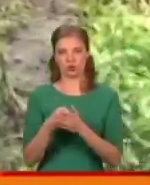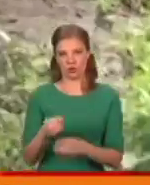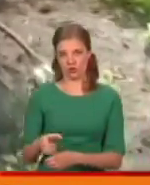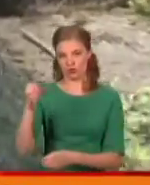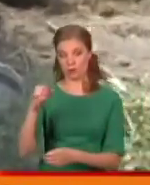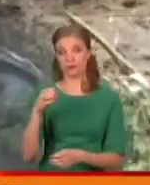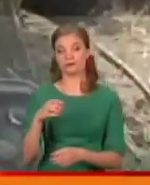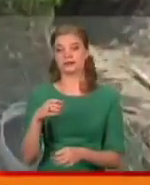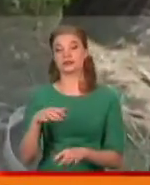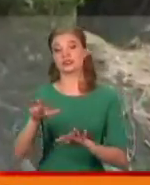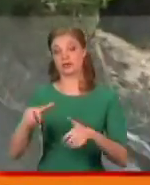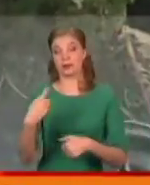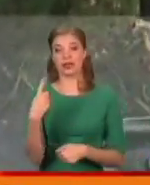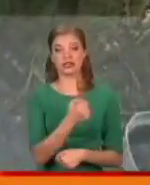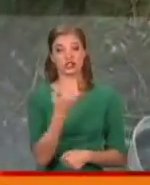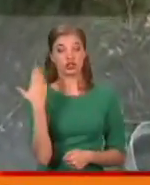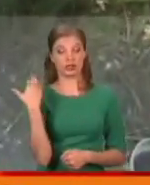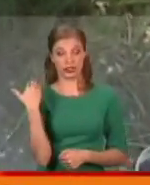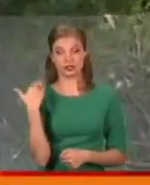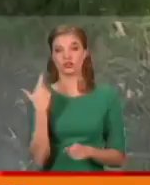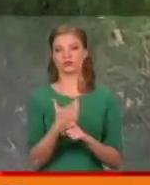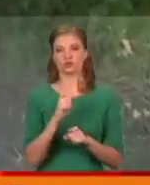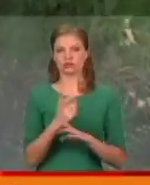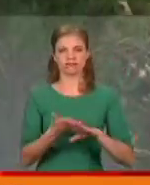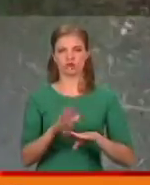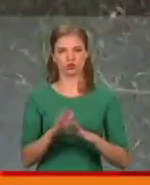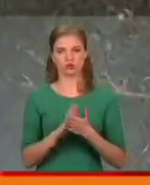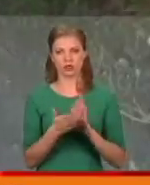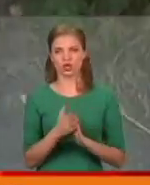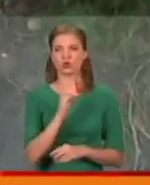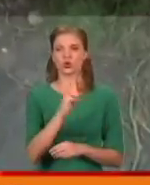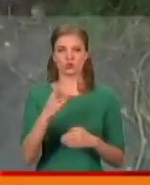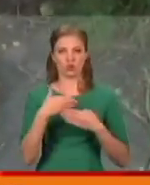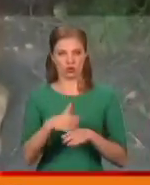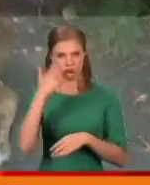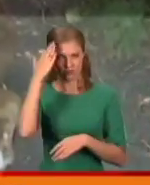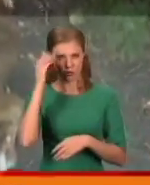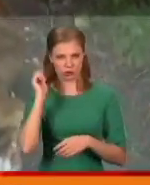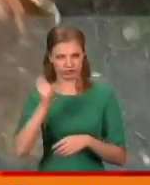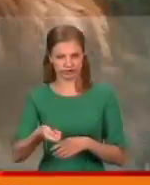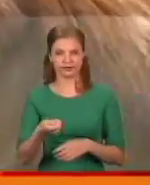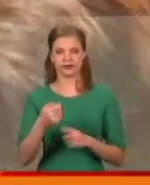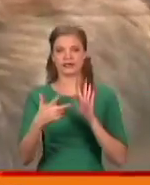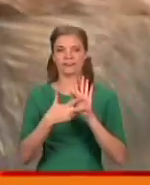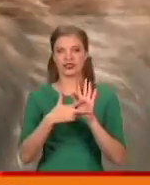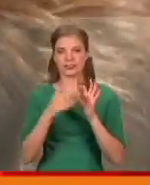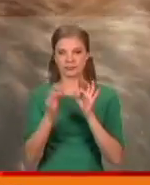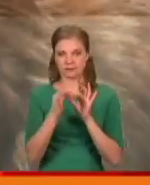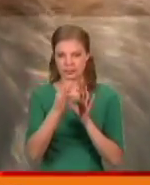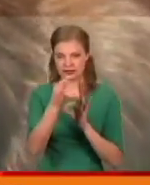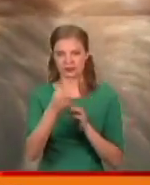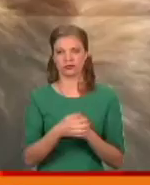стовпчика. Забрали тиждень назад, дуже в тяжкому стані, хтось йому розбив голову. 8 швів